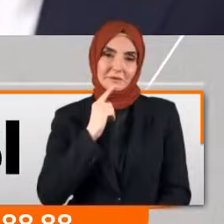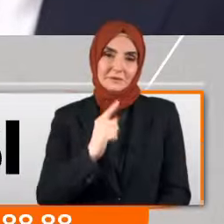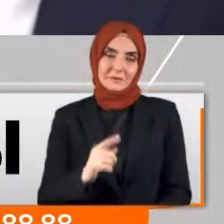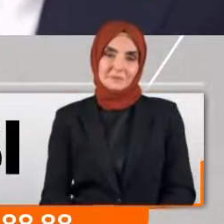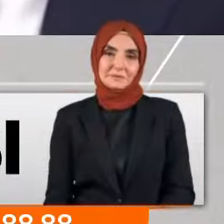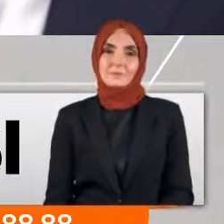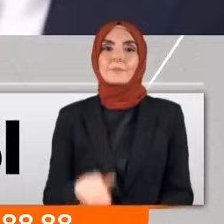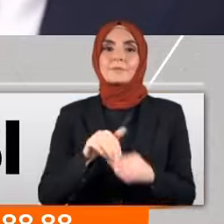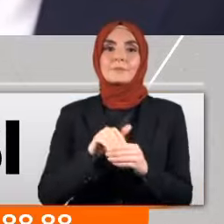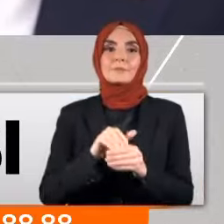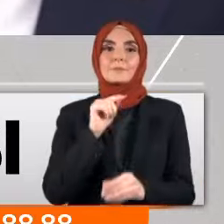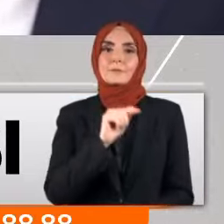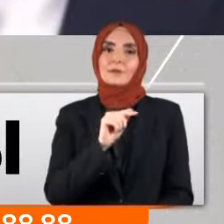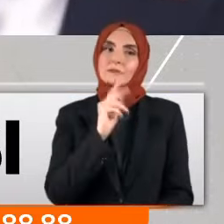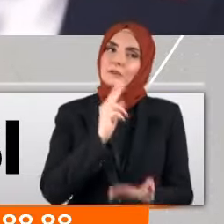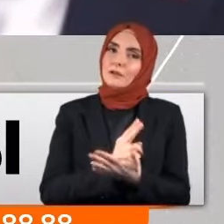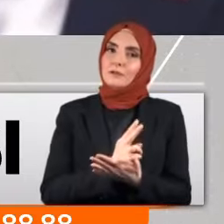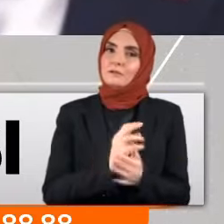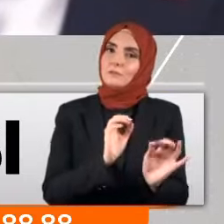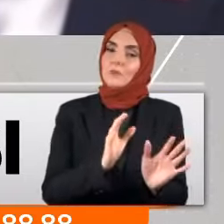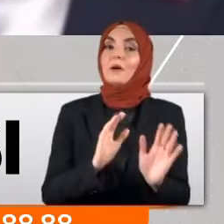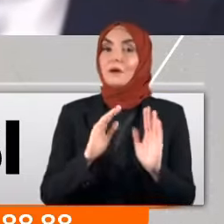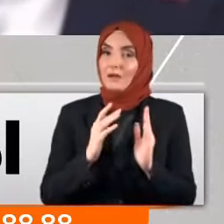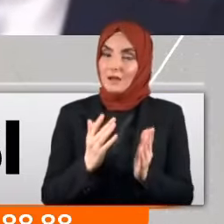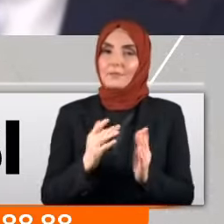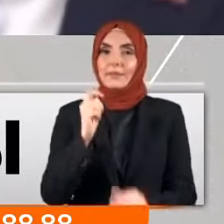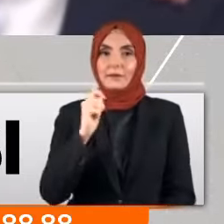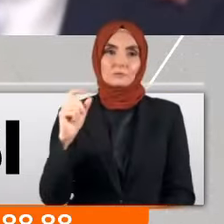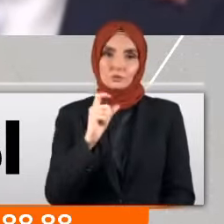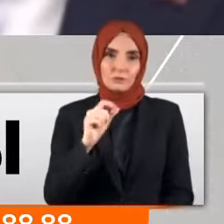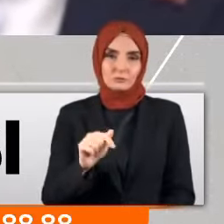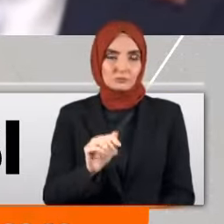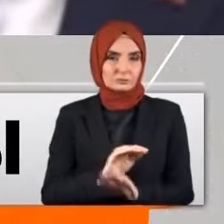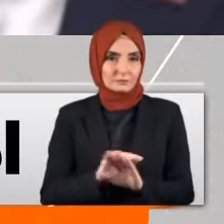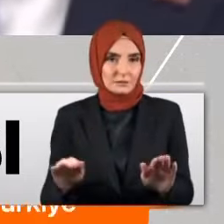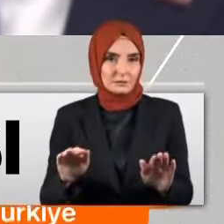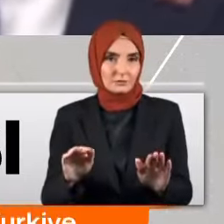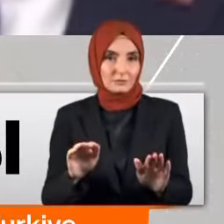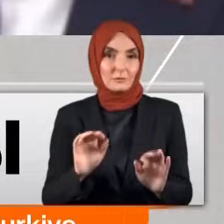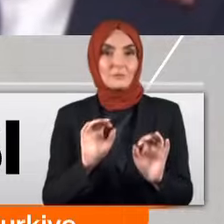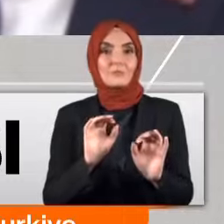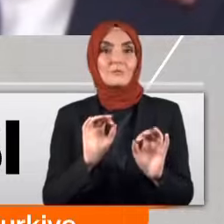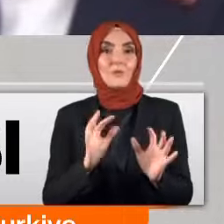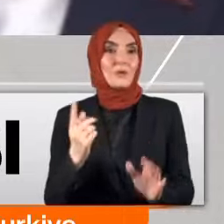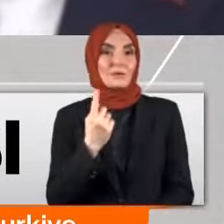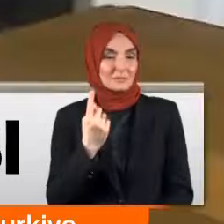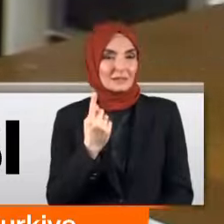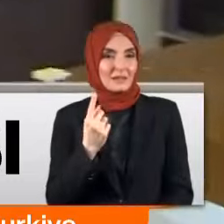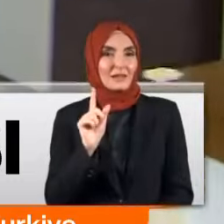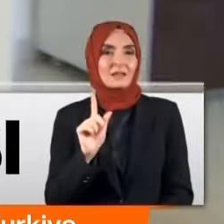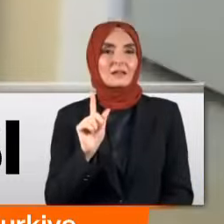meclisin takdirinde olacak olan bir şey ama Temmuz'da sona eriyor. Böyle bir duruma ihtiyaç kalmayacak gibi